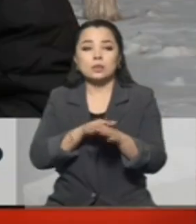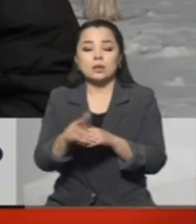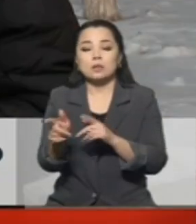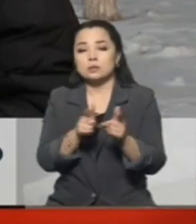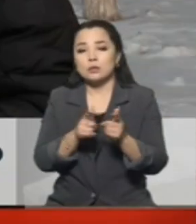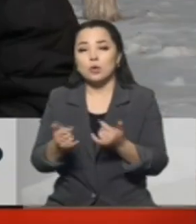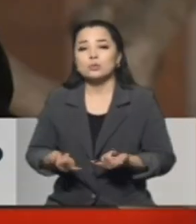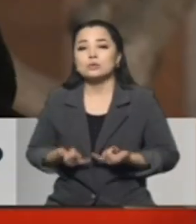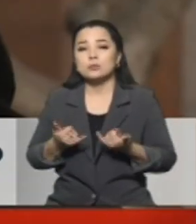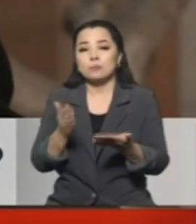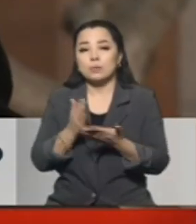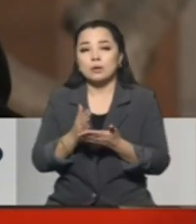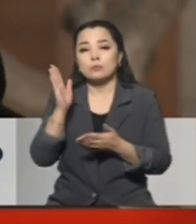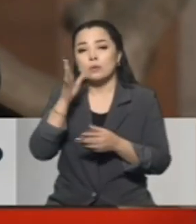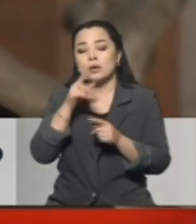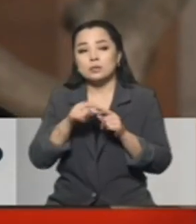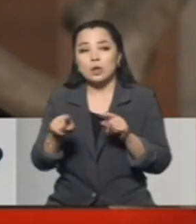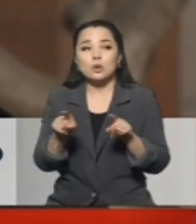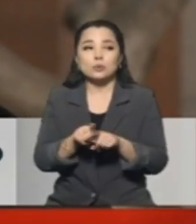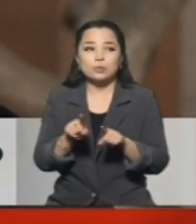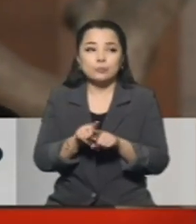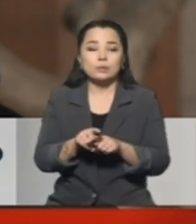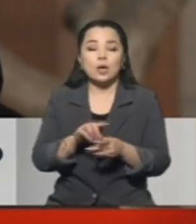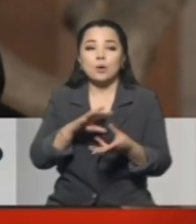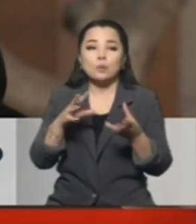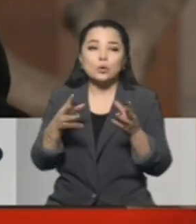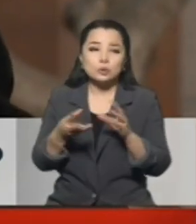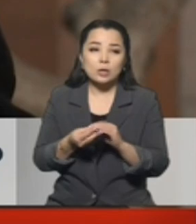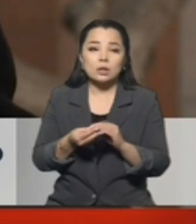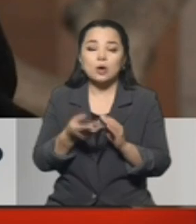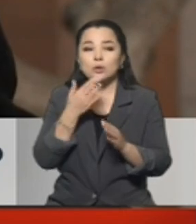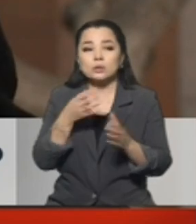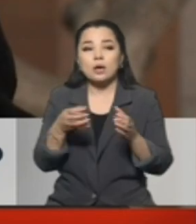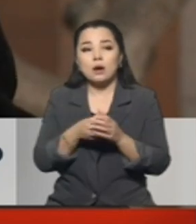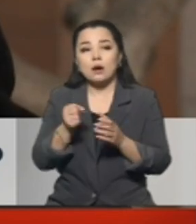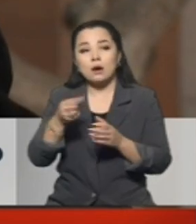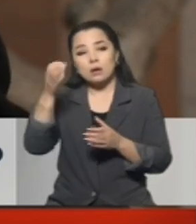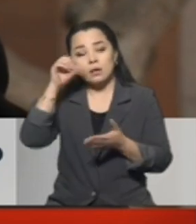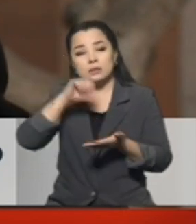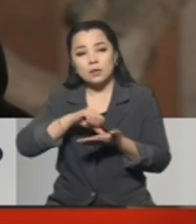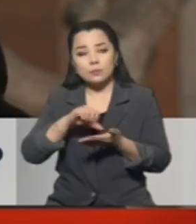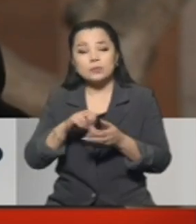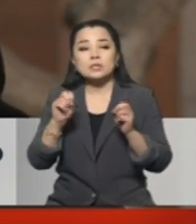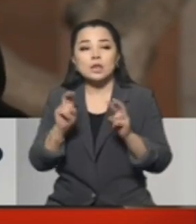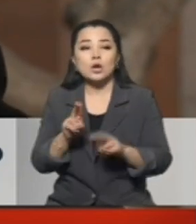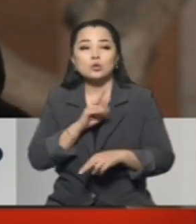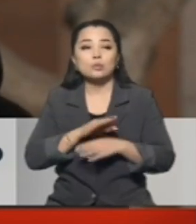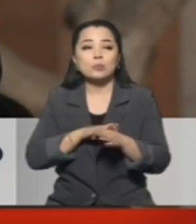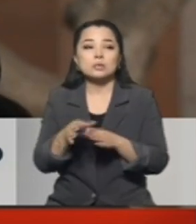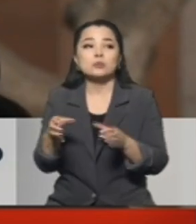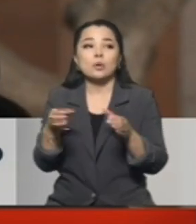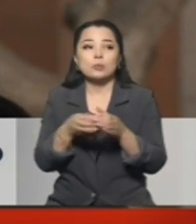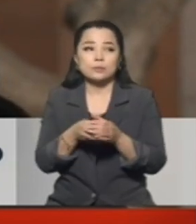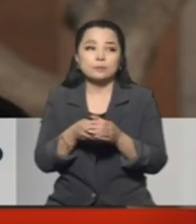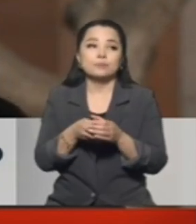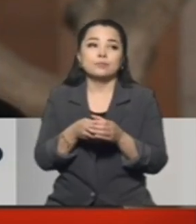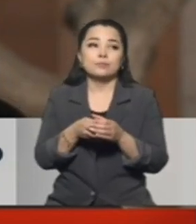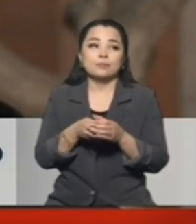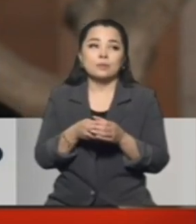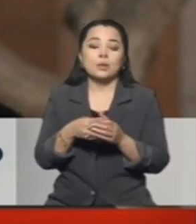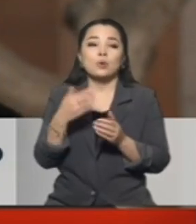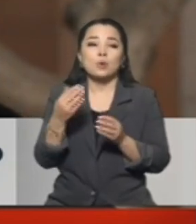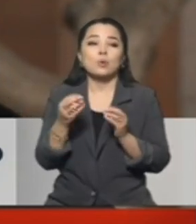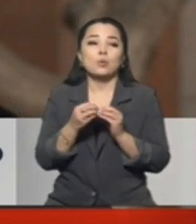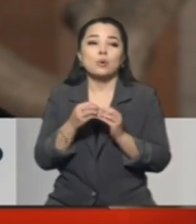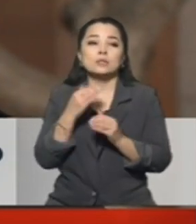асырылуы ұсынылатын болады. Алдағы уақытта мөлшері қазіргі ұлттық білім академиясында арнайы жұмыс тобы